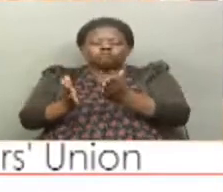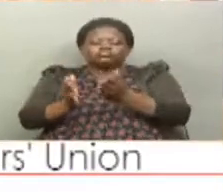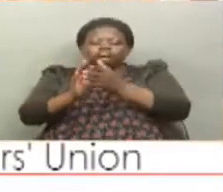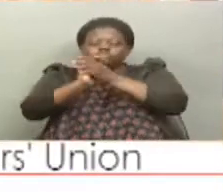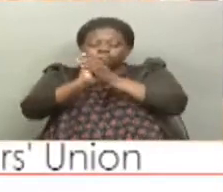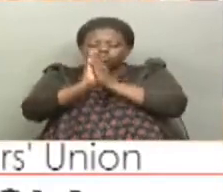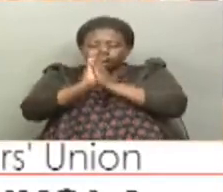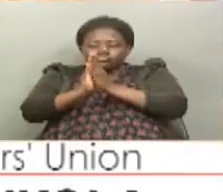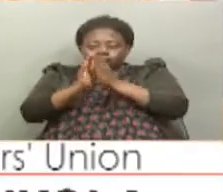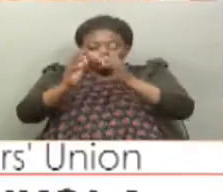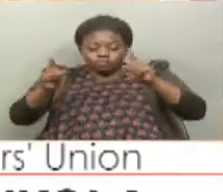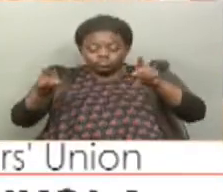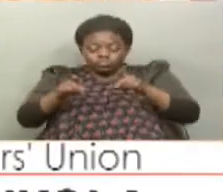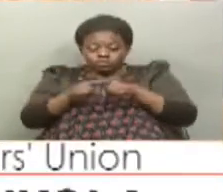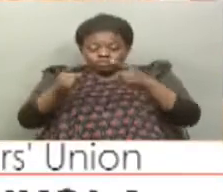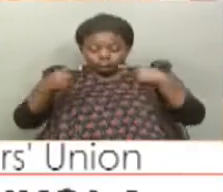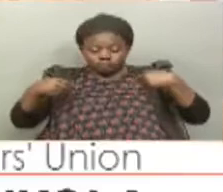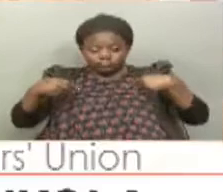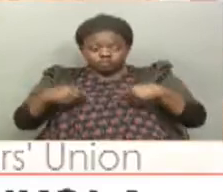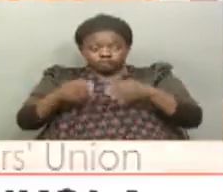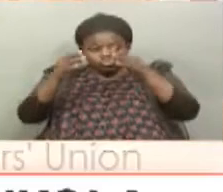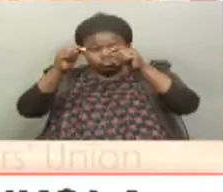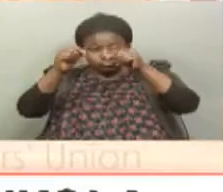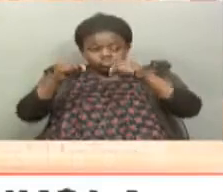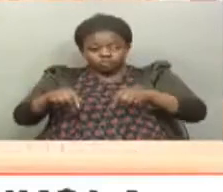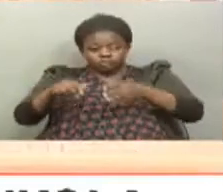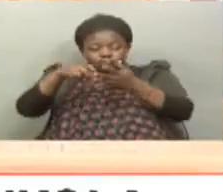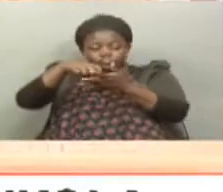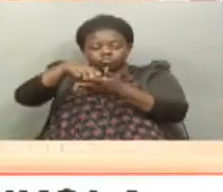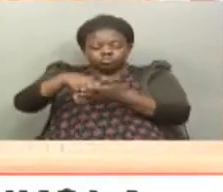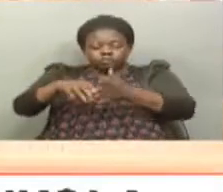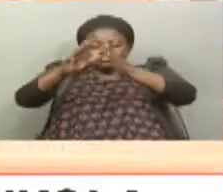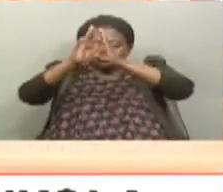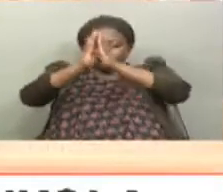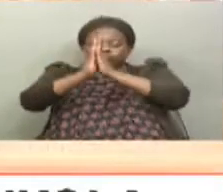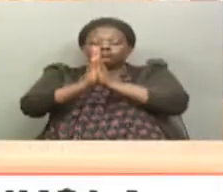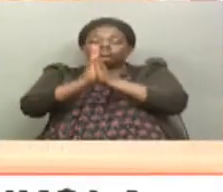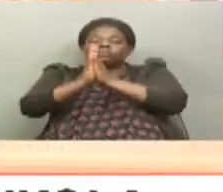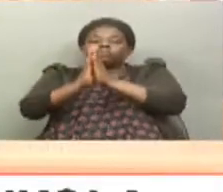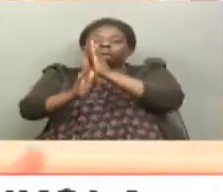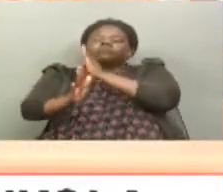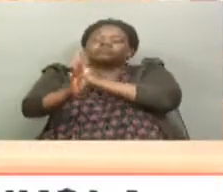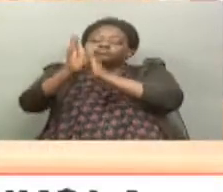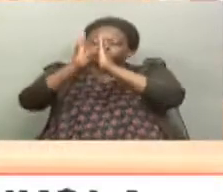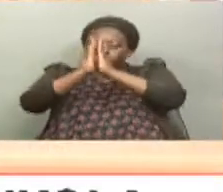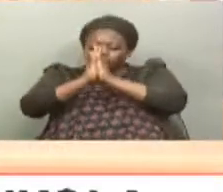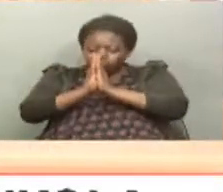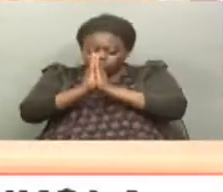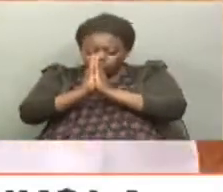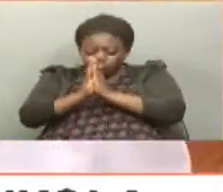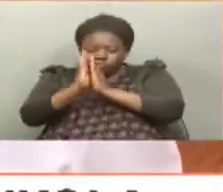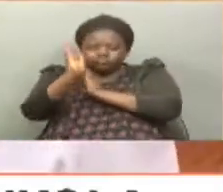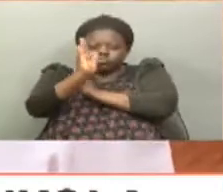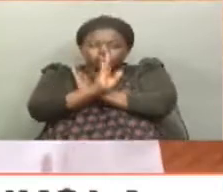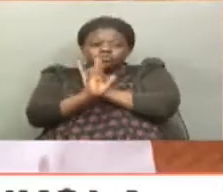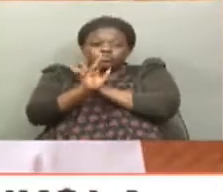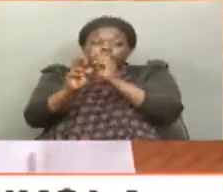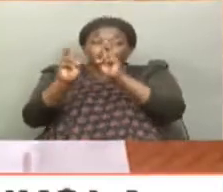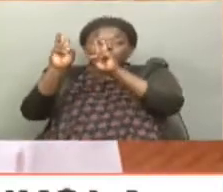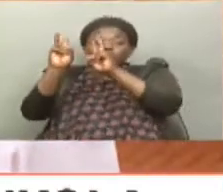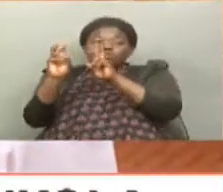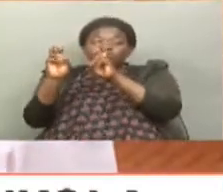kale nafe tuwasa zeo ntika tujeko unakuruwale ntubede kubigere vya mkama wafe tuwega idiri de egwanga ya fe mwuramu